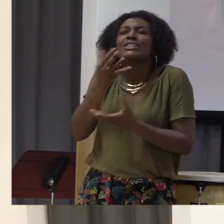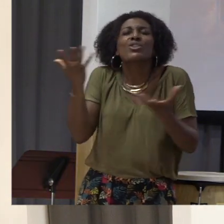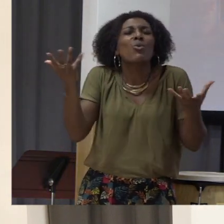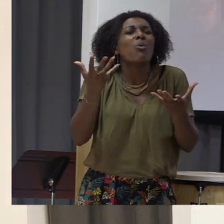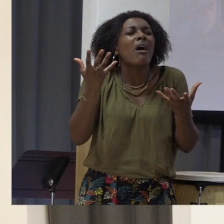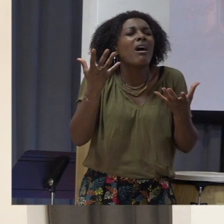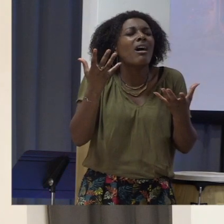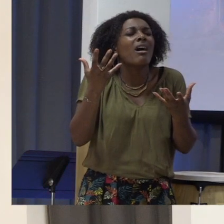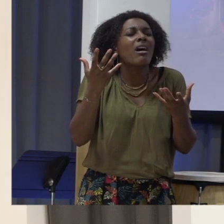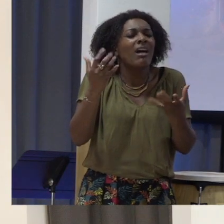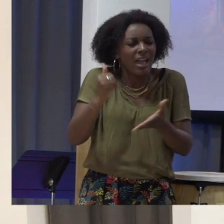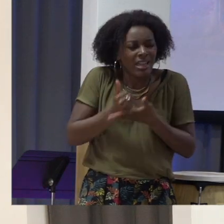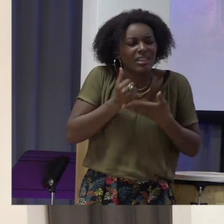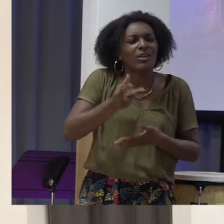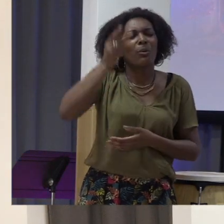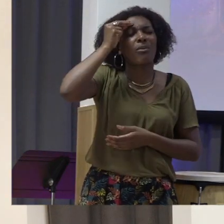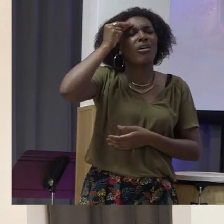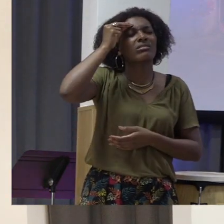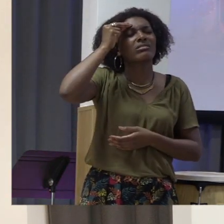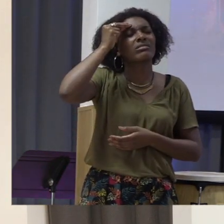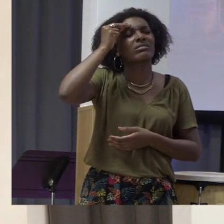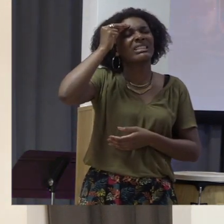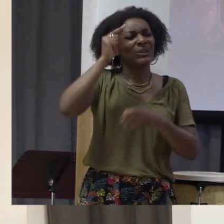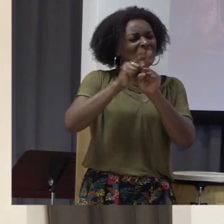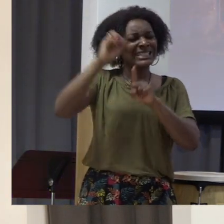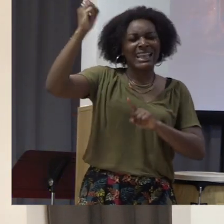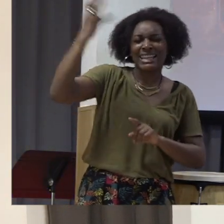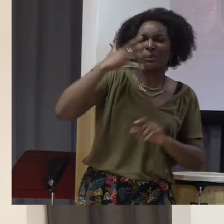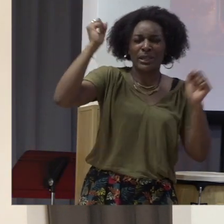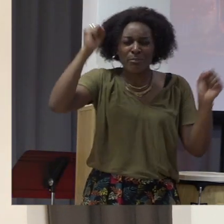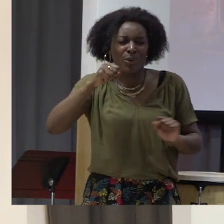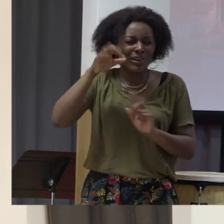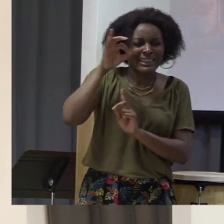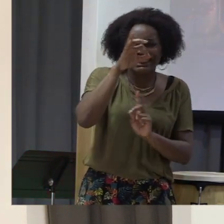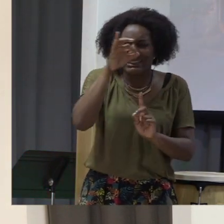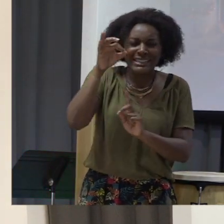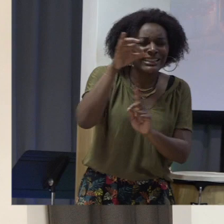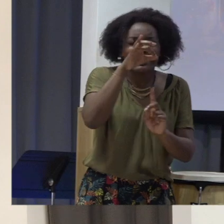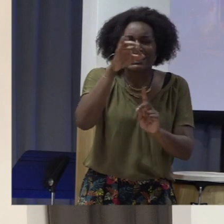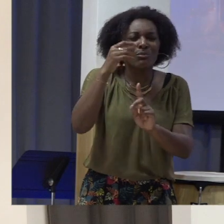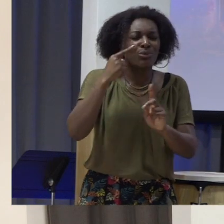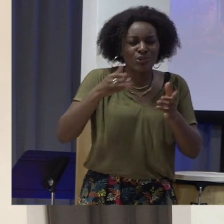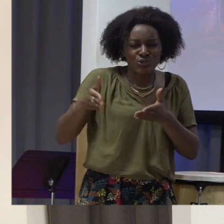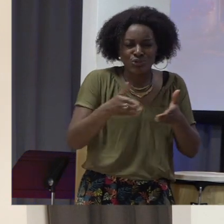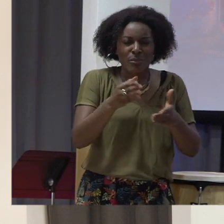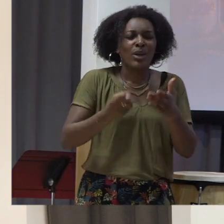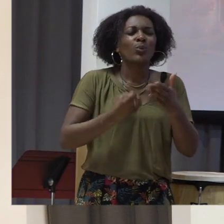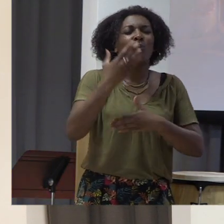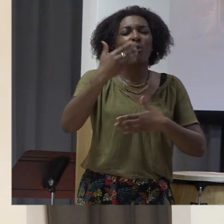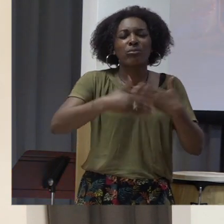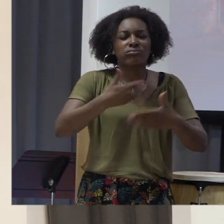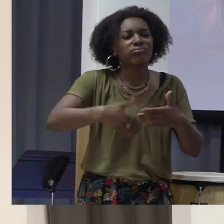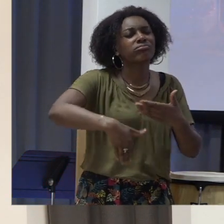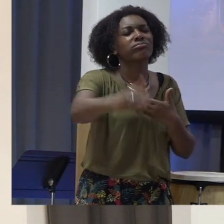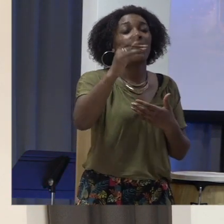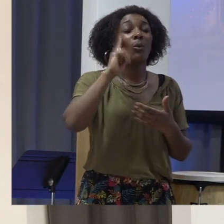recevions. Et encore lui et lui seul capable de nous diriger, de conduire nos pas sur ce chemin nouveau. Parce que sans